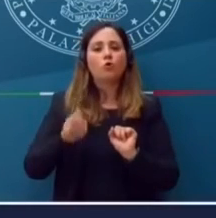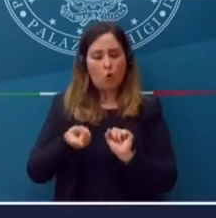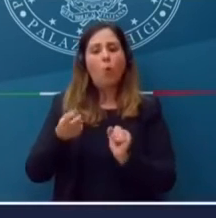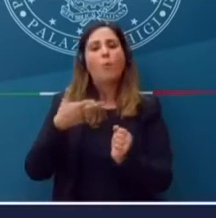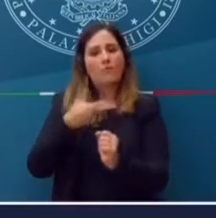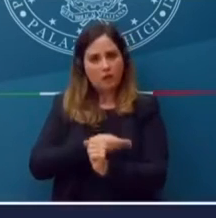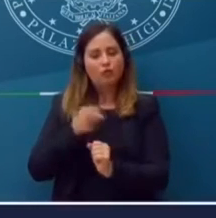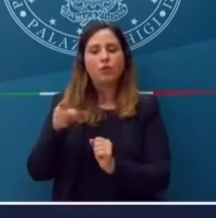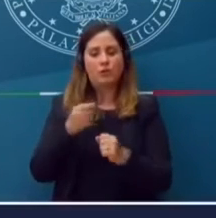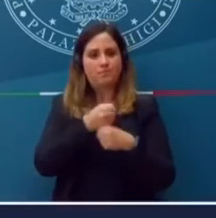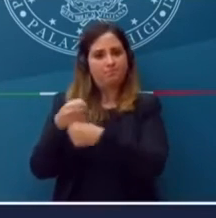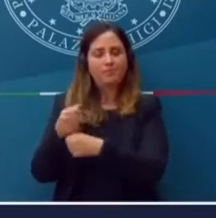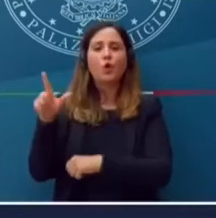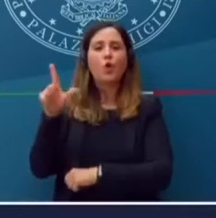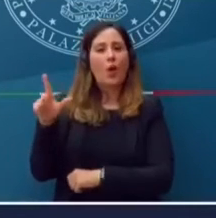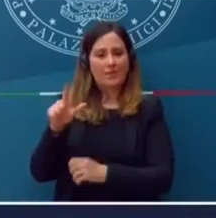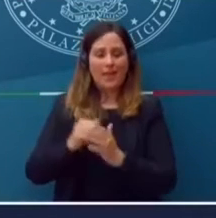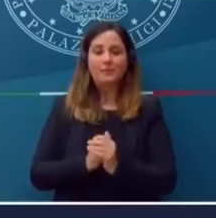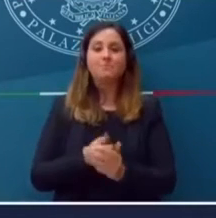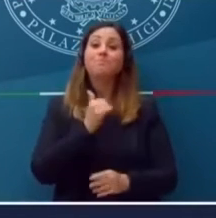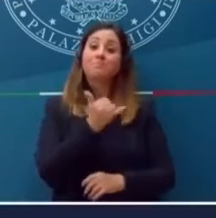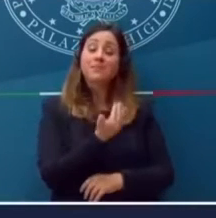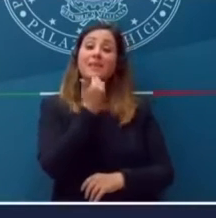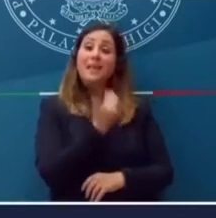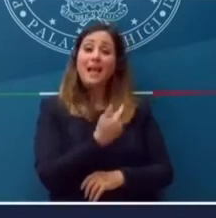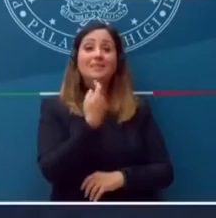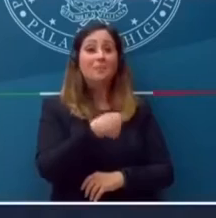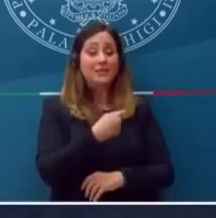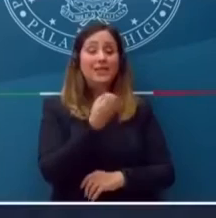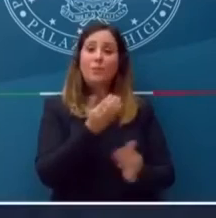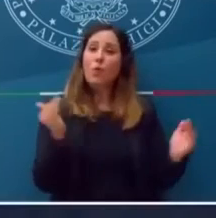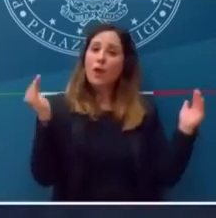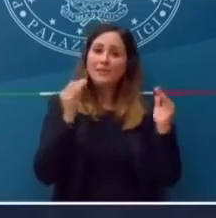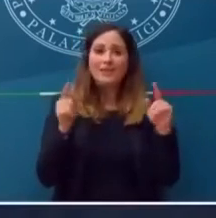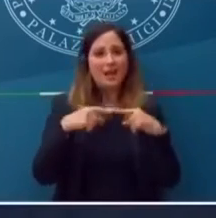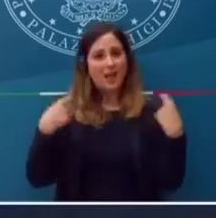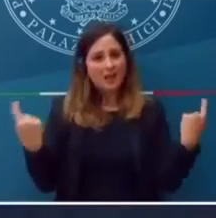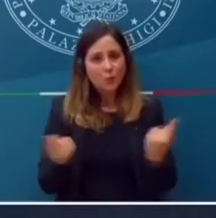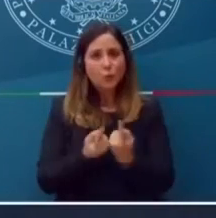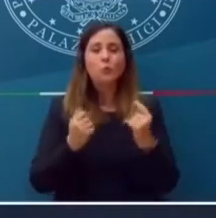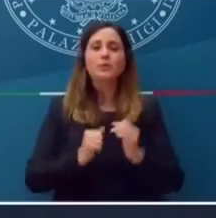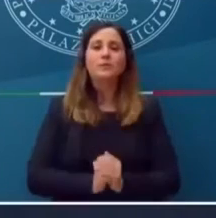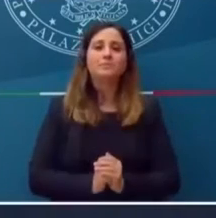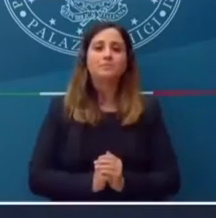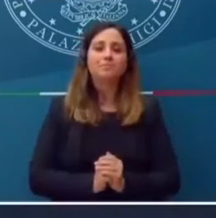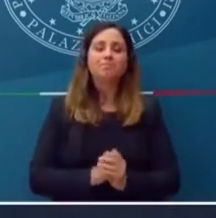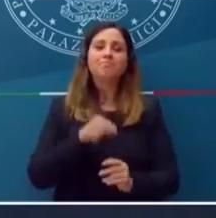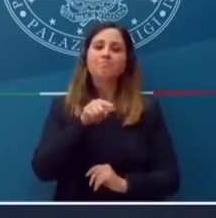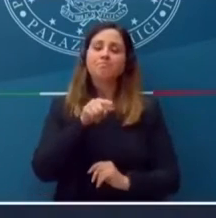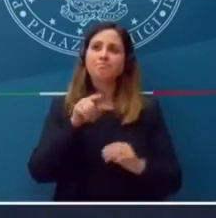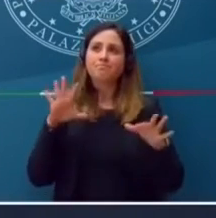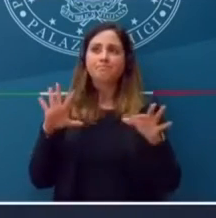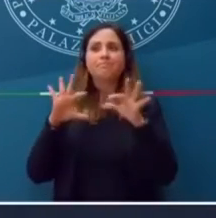Locatelli. Sì, grazie Presidente, buonasera a tutti. Riprendendo il